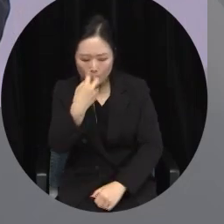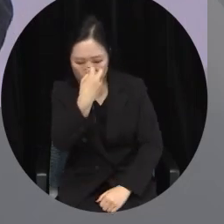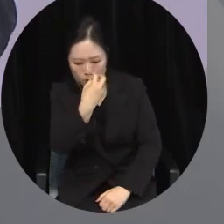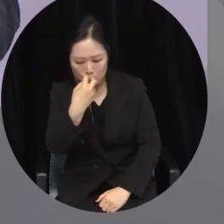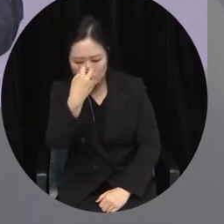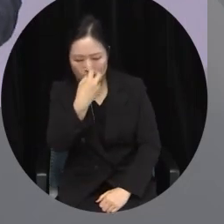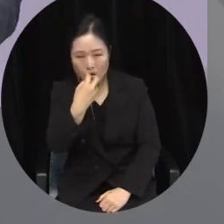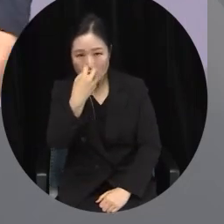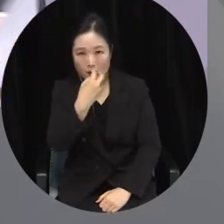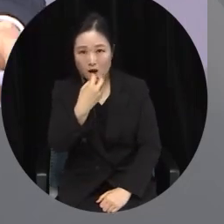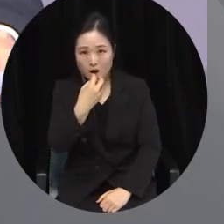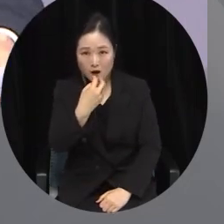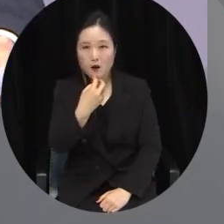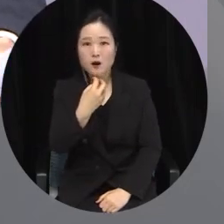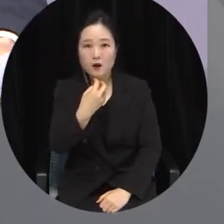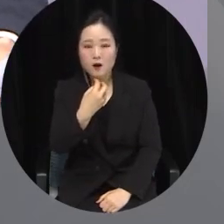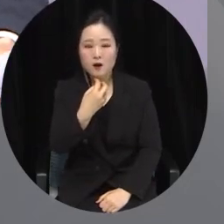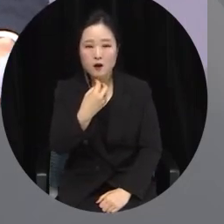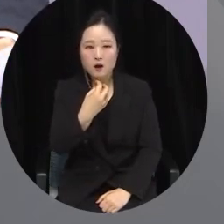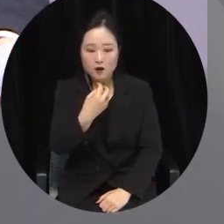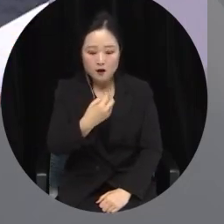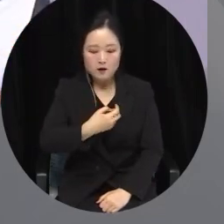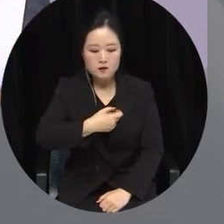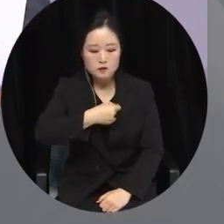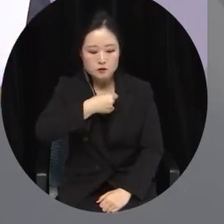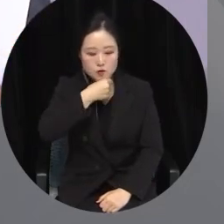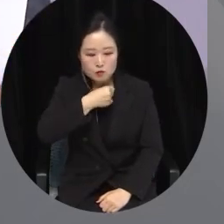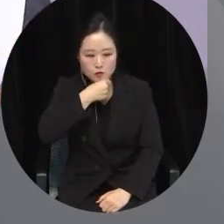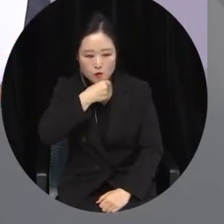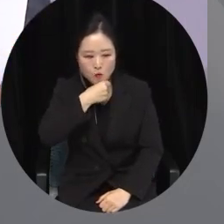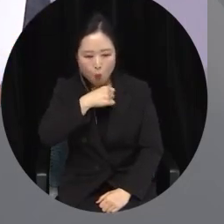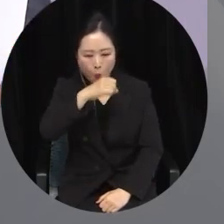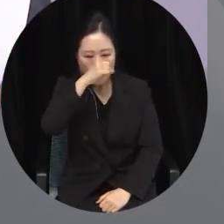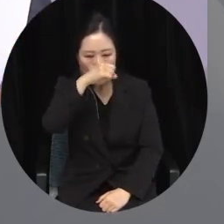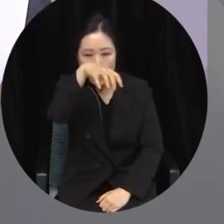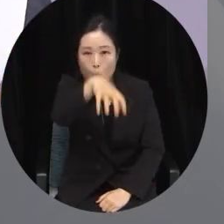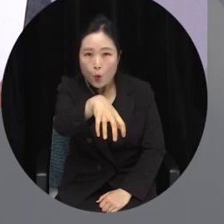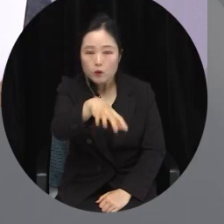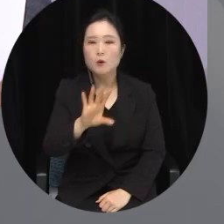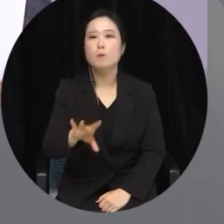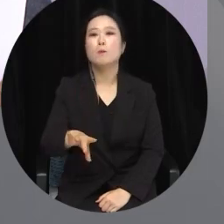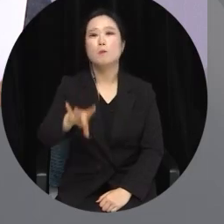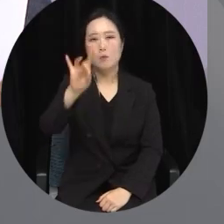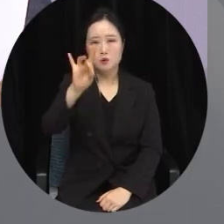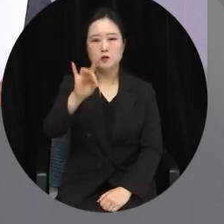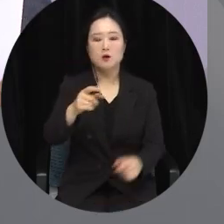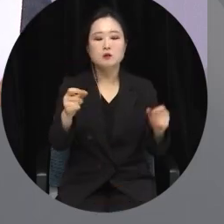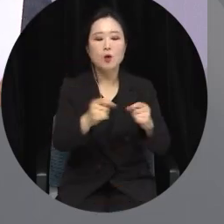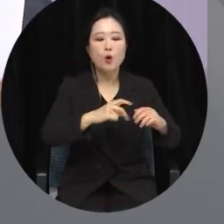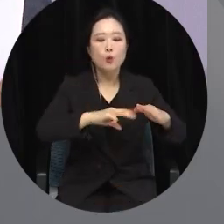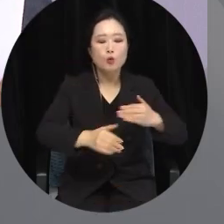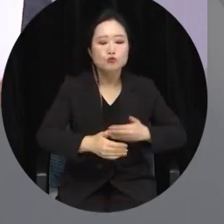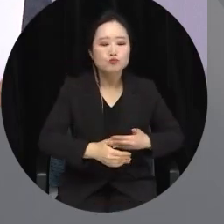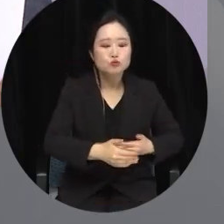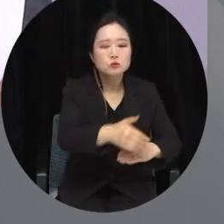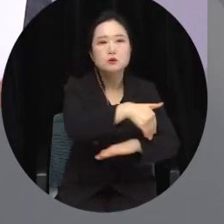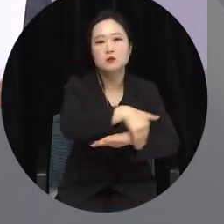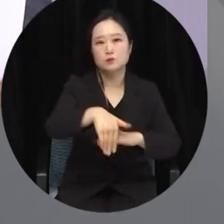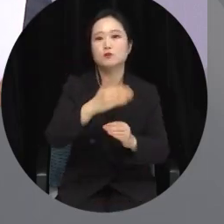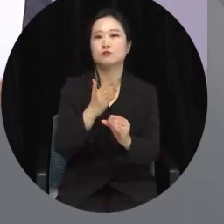정도 성적이 나오는 지역부터 먼저 경전철 추진하려고 하고